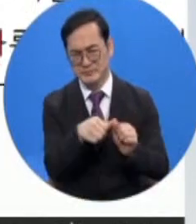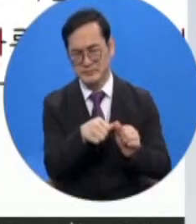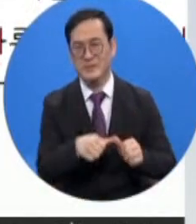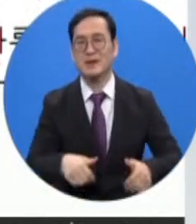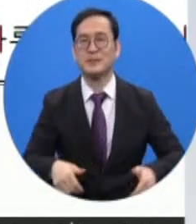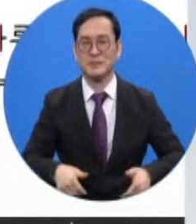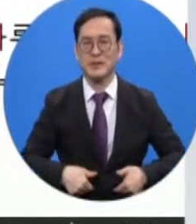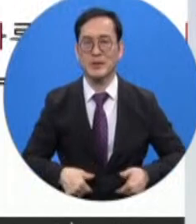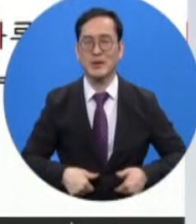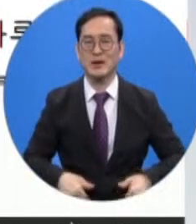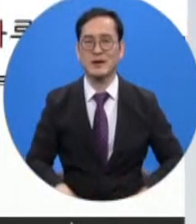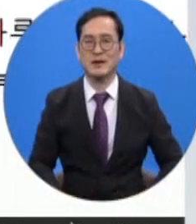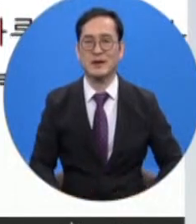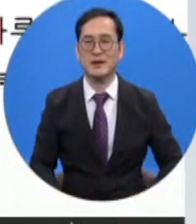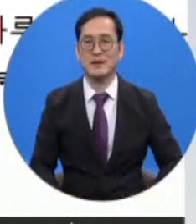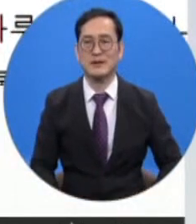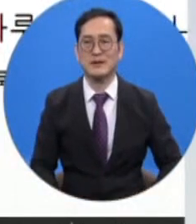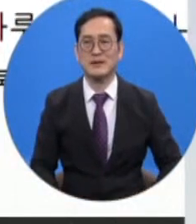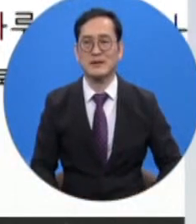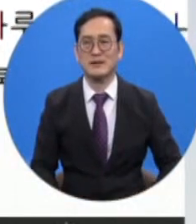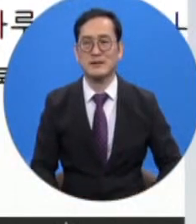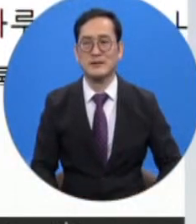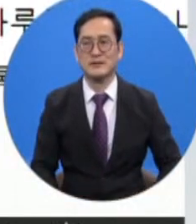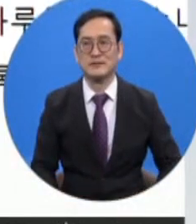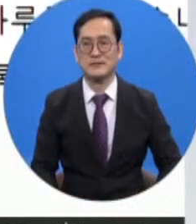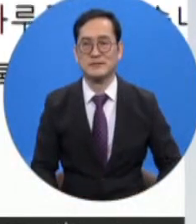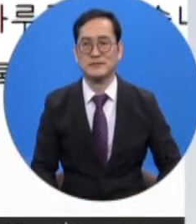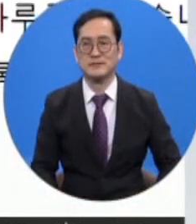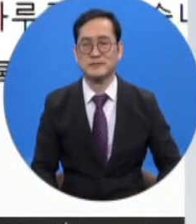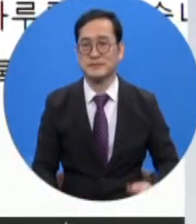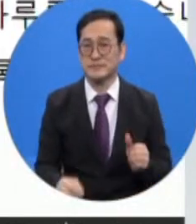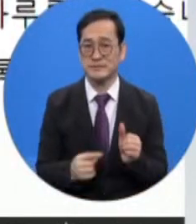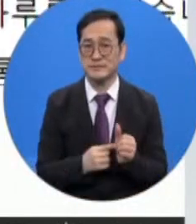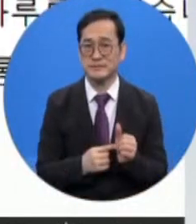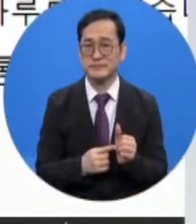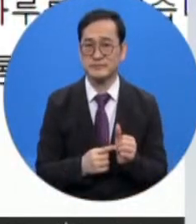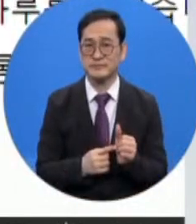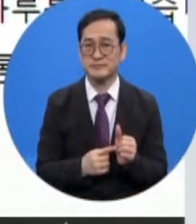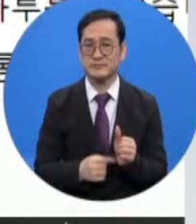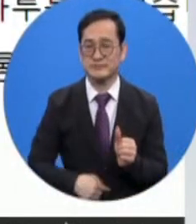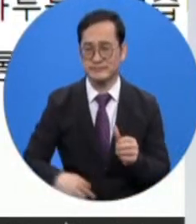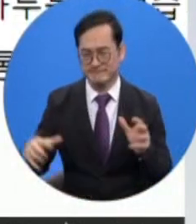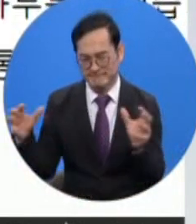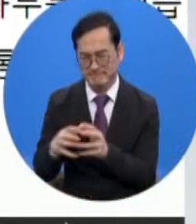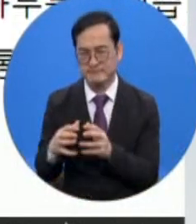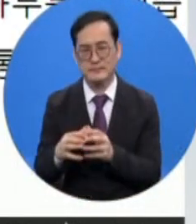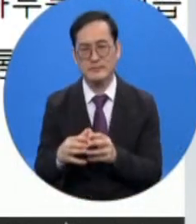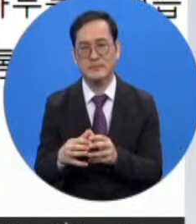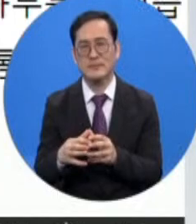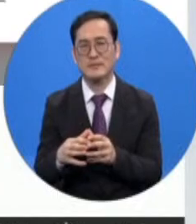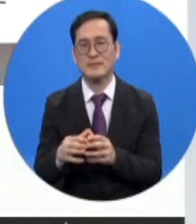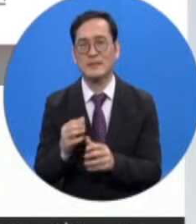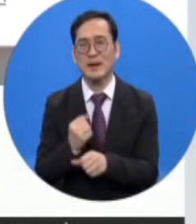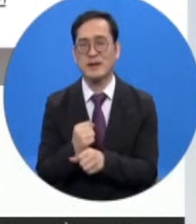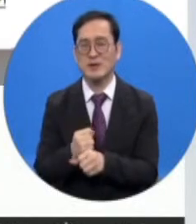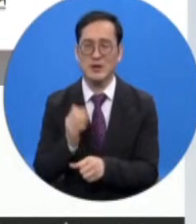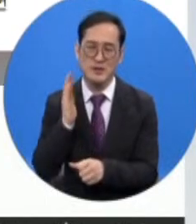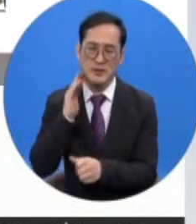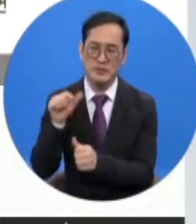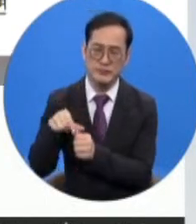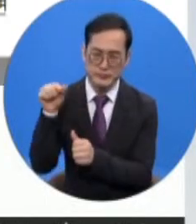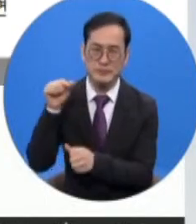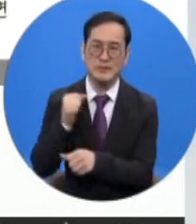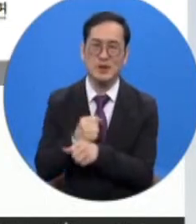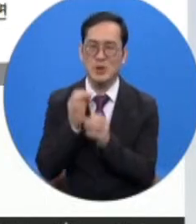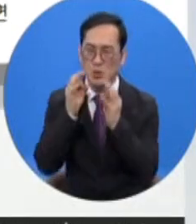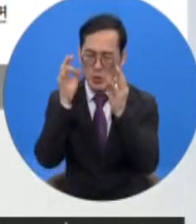위한 국민들의 마음을 더 끌어올리기 위해서 홍준표 후보가 더 노력하고 또 함께 힘을 보탤 거라고 생각을 하고 있습니다. 예. 김병민 대변인